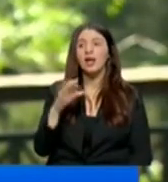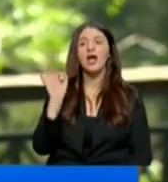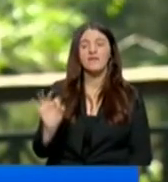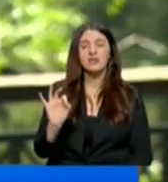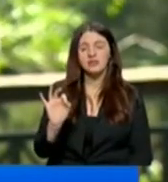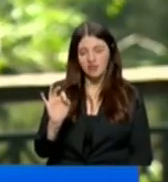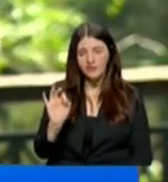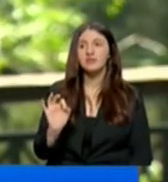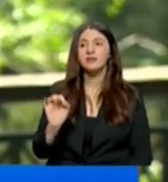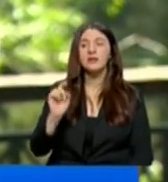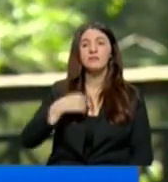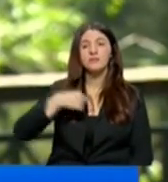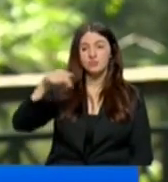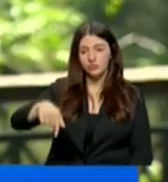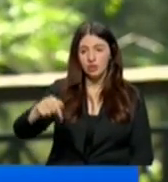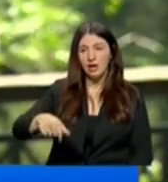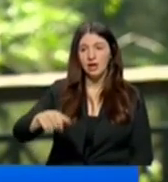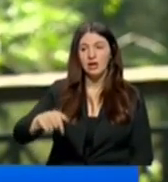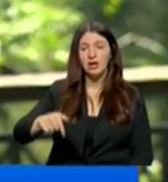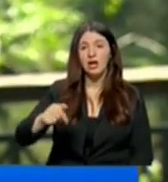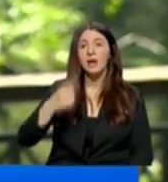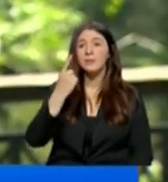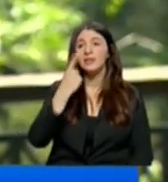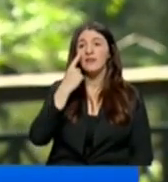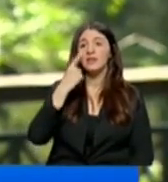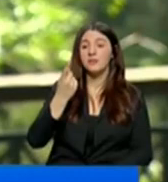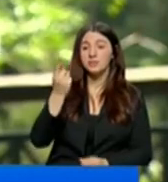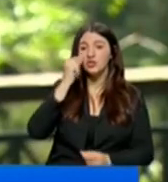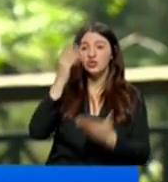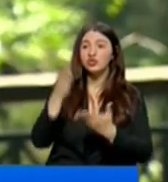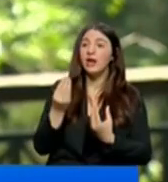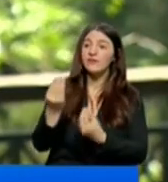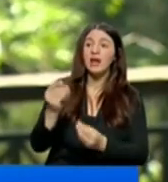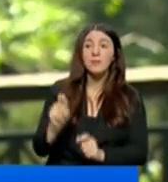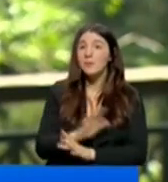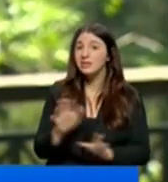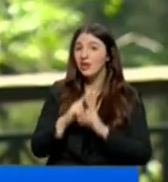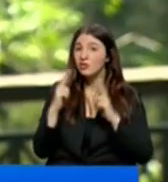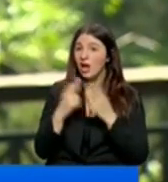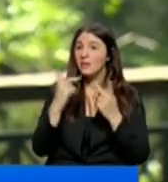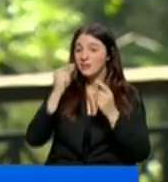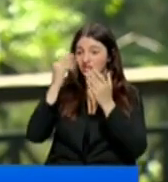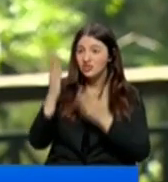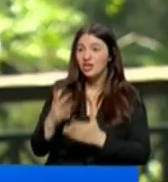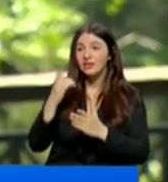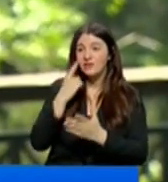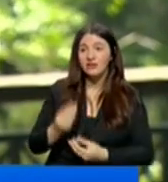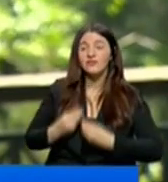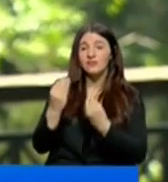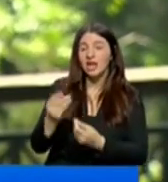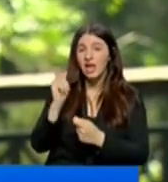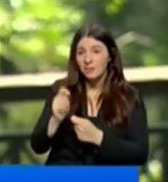ya, burada biz... Bir devleti bir kişiye teslim edemeyiz. Dünyada bir kişiye devleti temsil